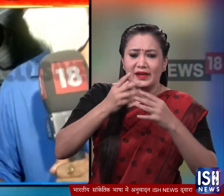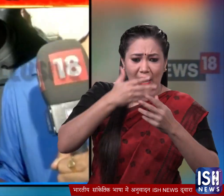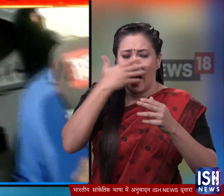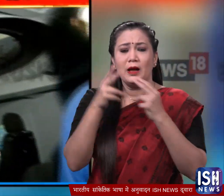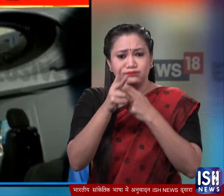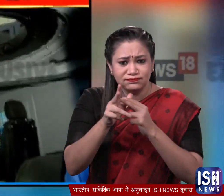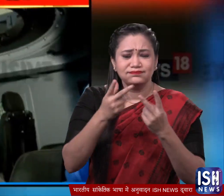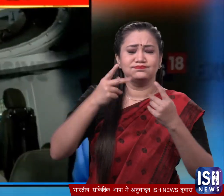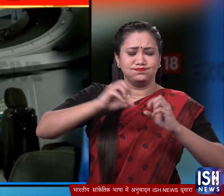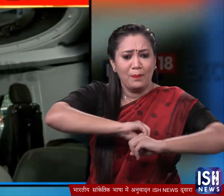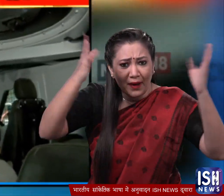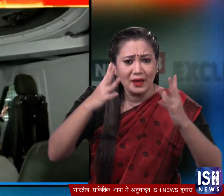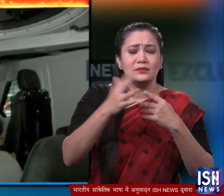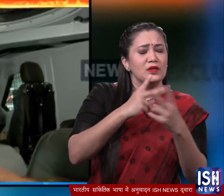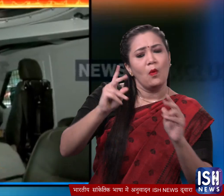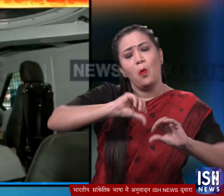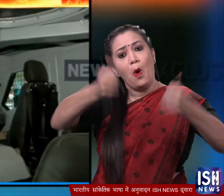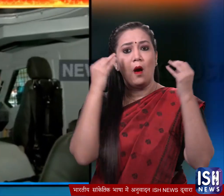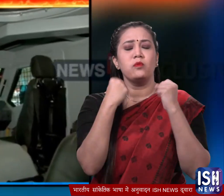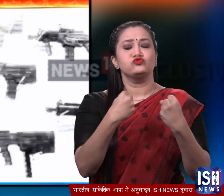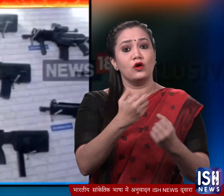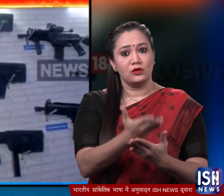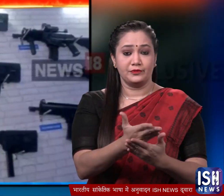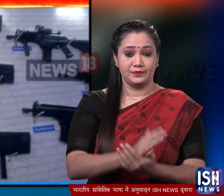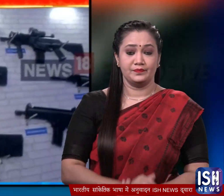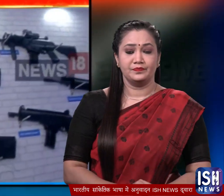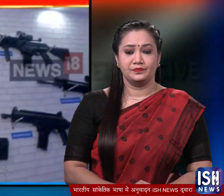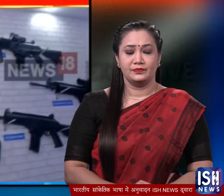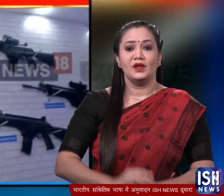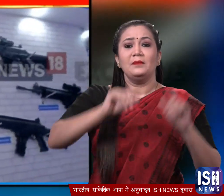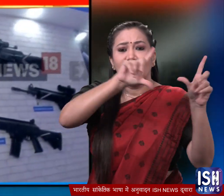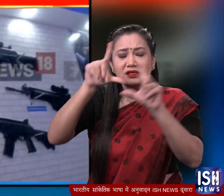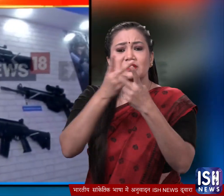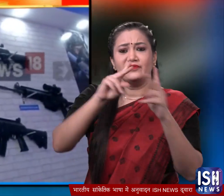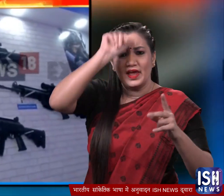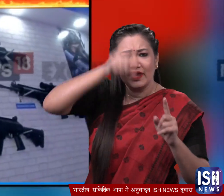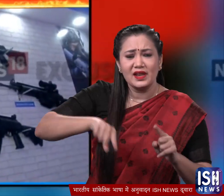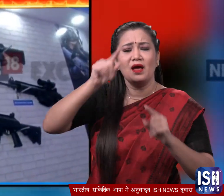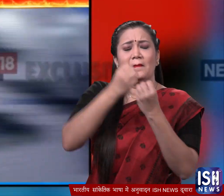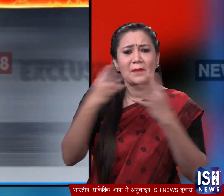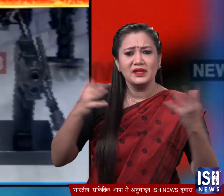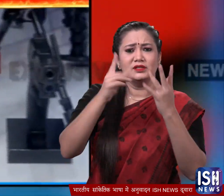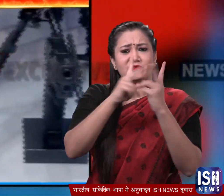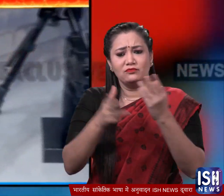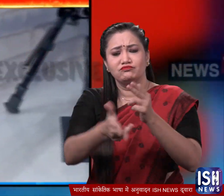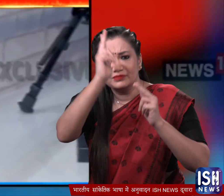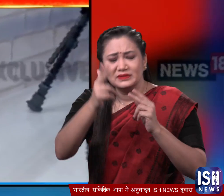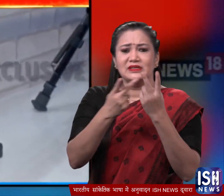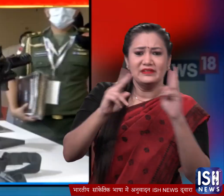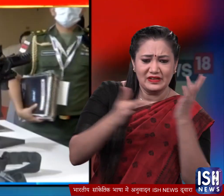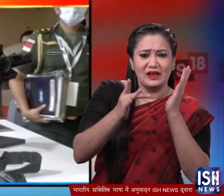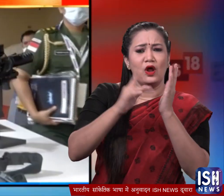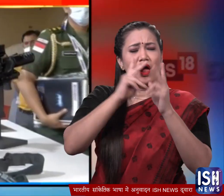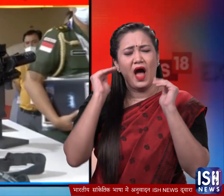हमले और ब्लास्ट को झेलने की मारक क्षमता रखता है। इसके अलावा इस एक्सपो में देश में बनी कई ऐसी आधुनिक राइफलें और पिस्तौलें नजर